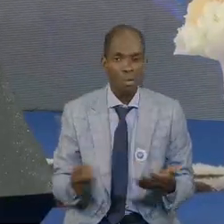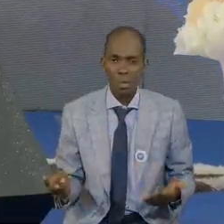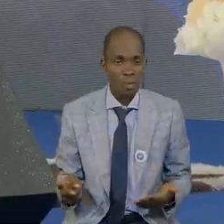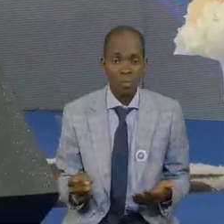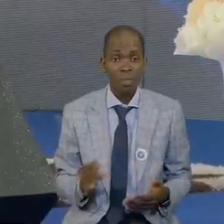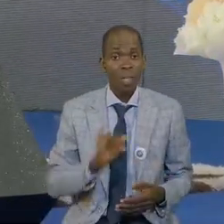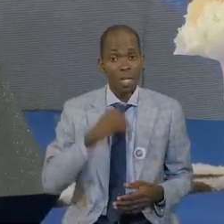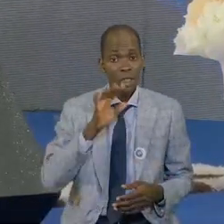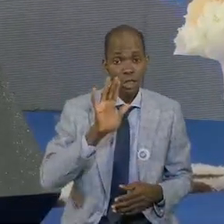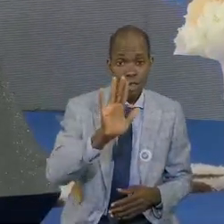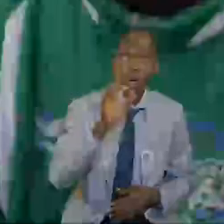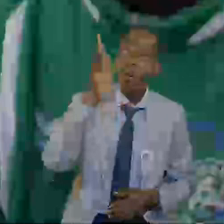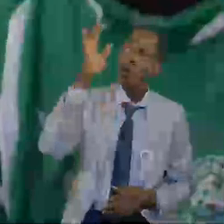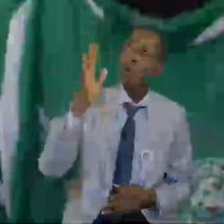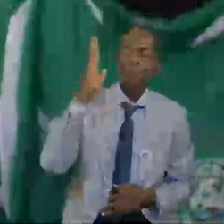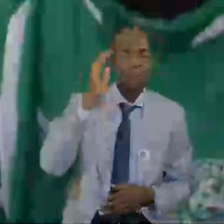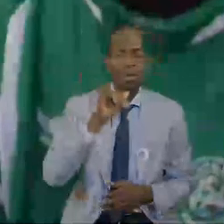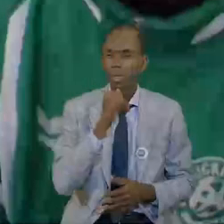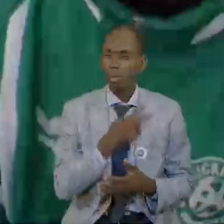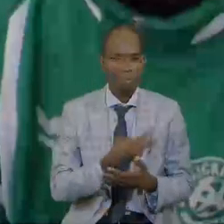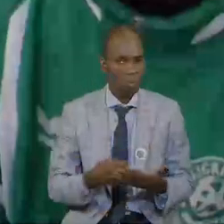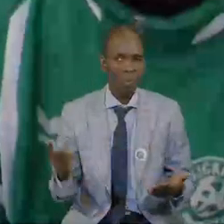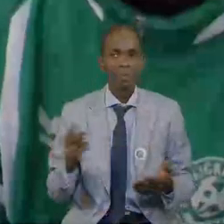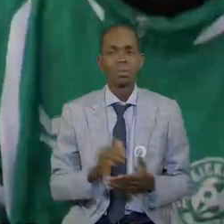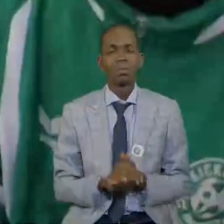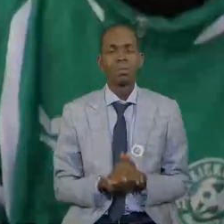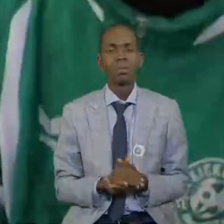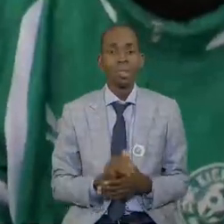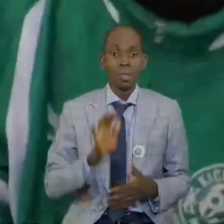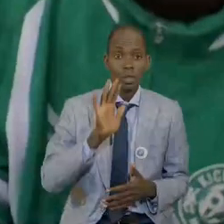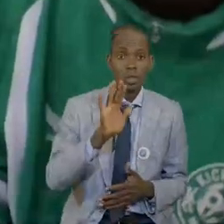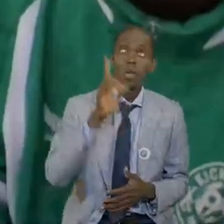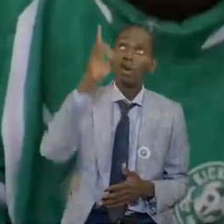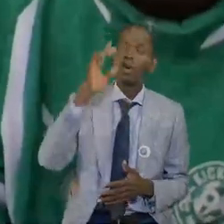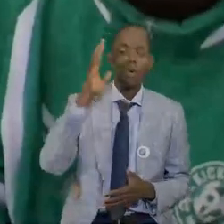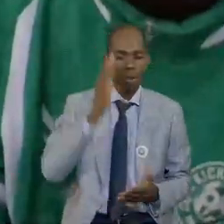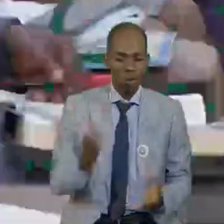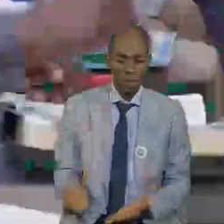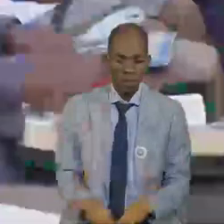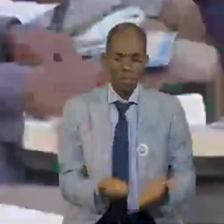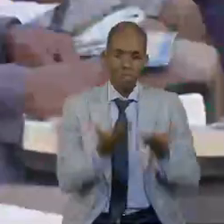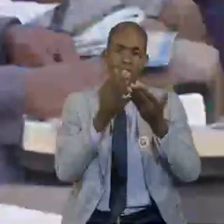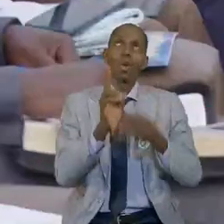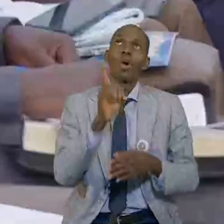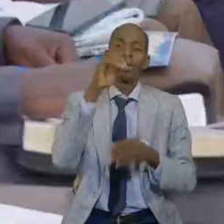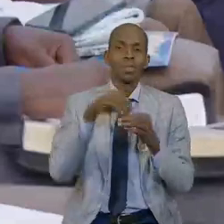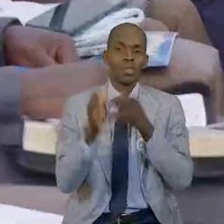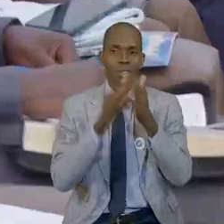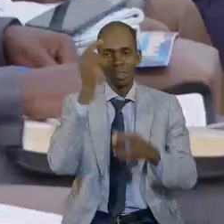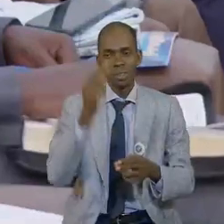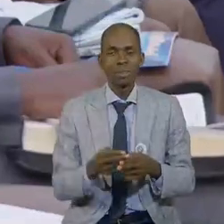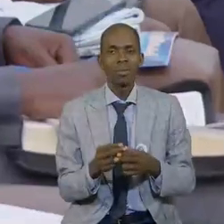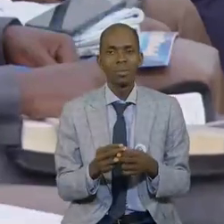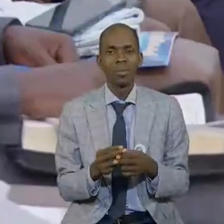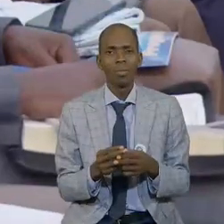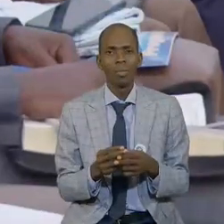your God will je dis ton fail. Dieu ne jouera pas. Your God will lift you ton up. Dieu va te lever. I think